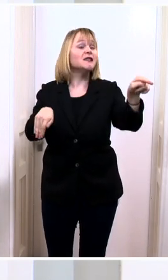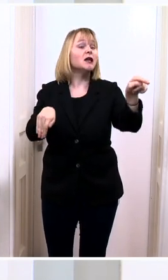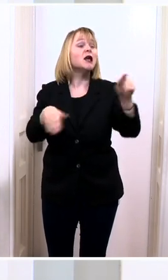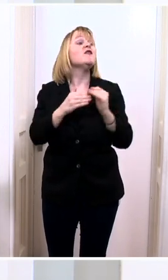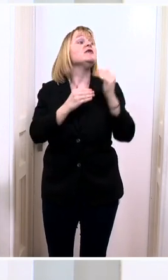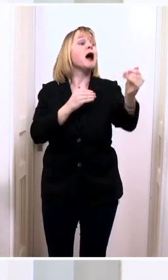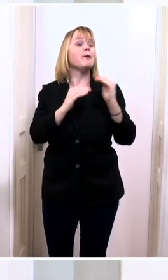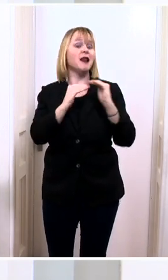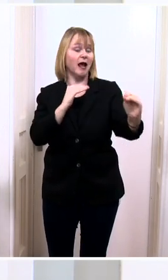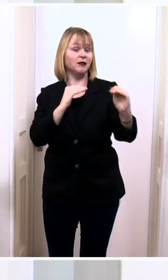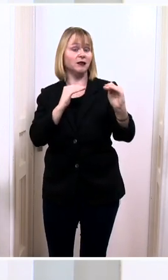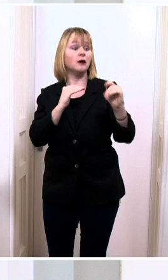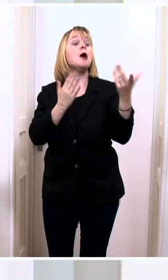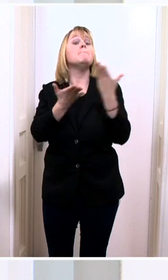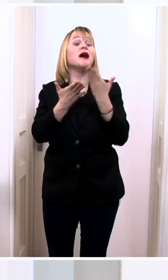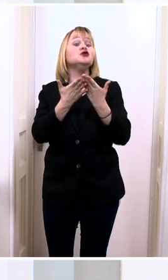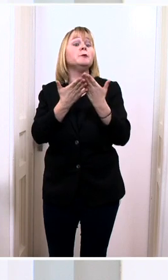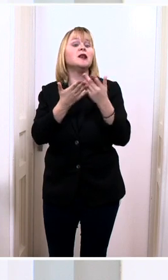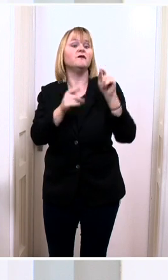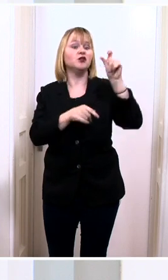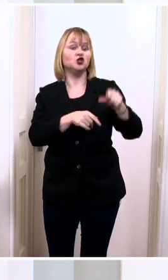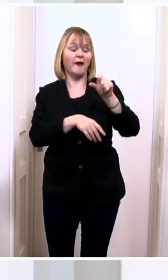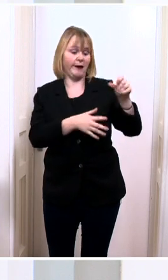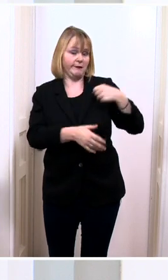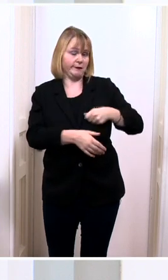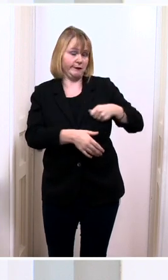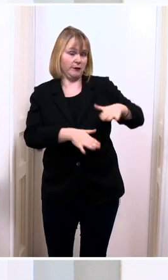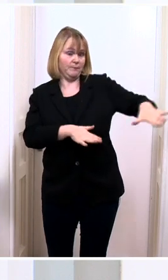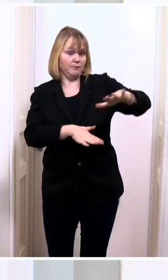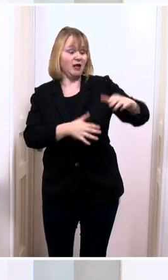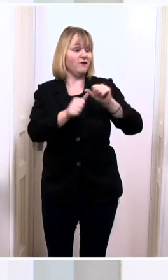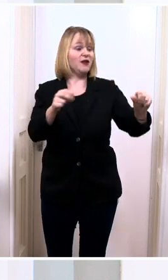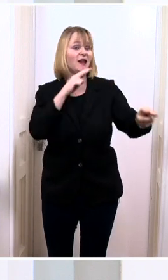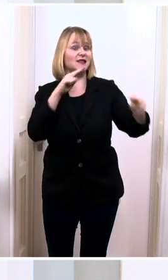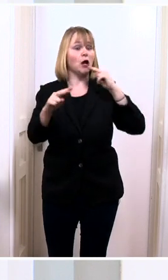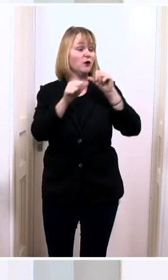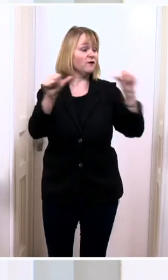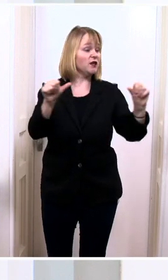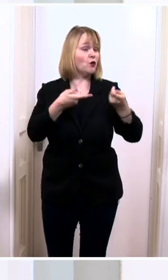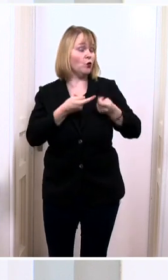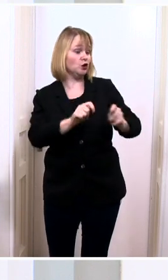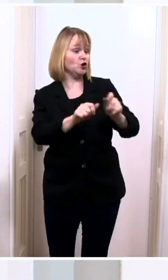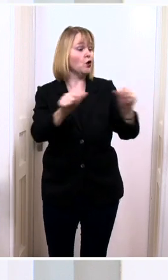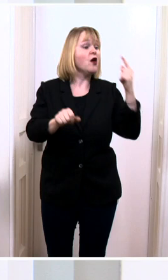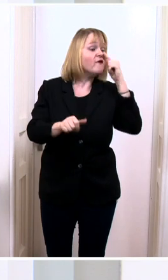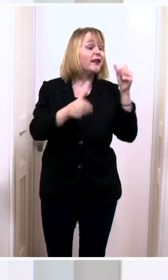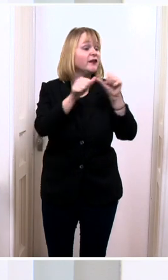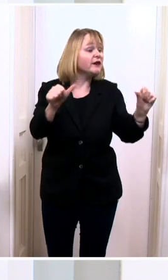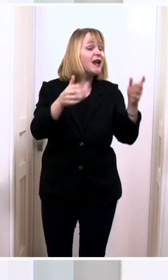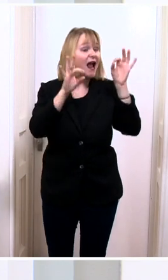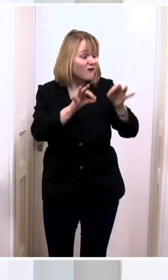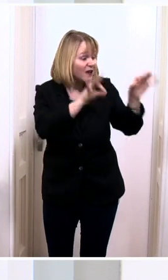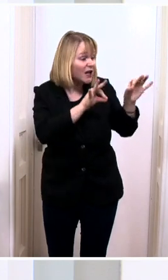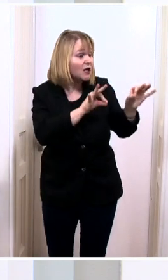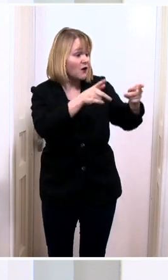dass beispielsweise die Gastronomie in der Schweiz nicht weiß, wie die Unterstützung aussehen wird und wann sie mit was rechnen können.